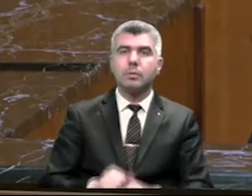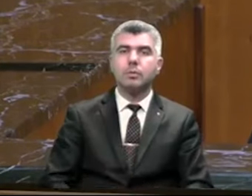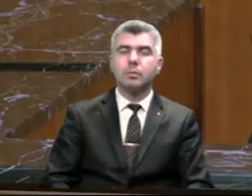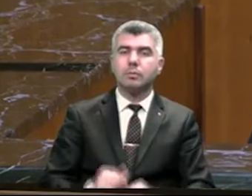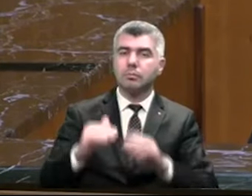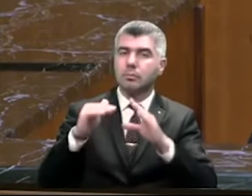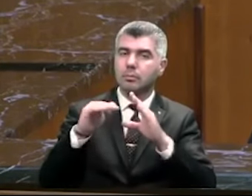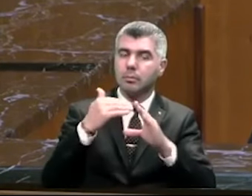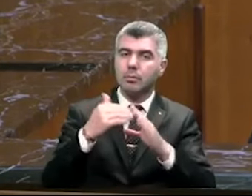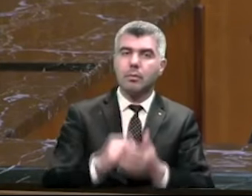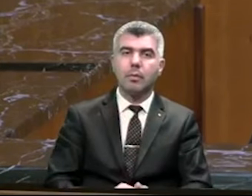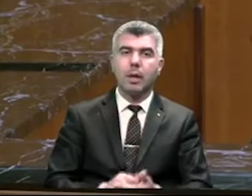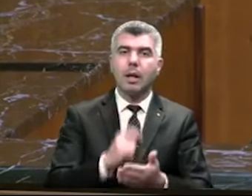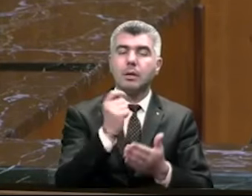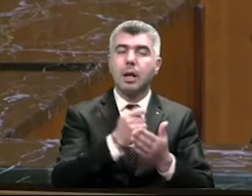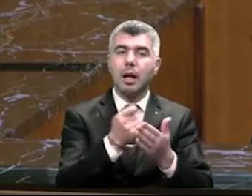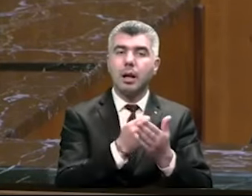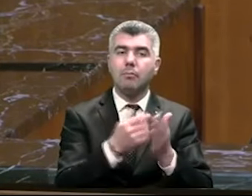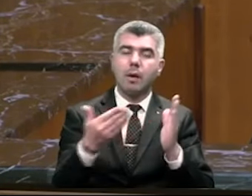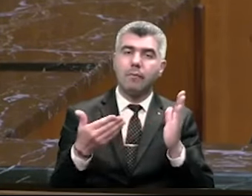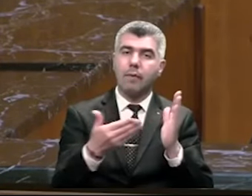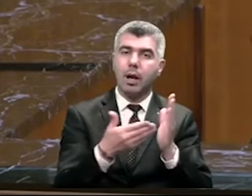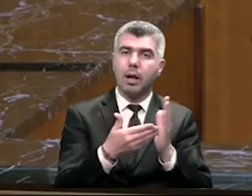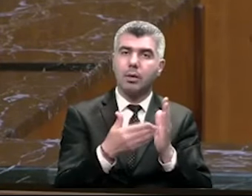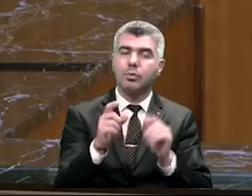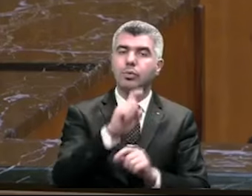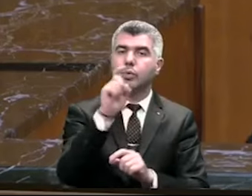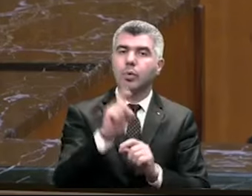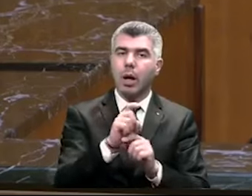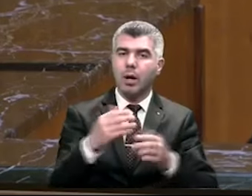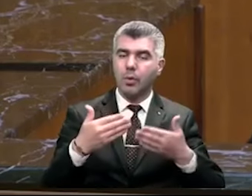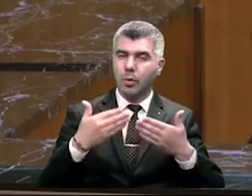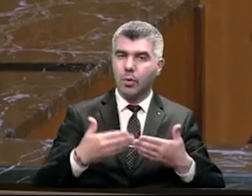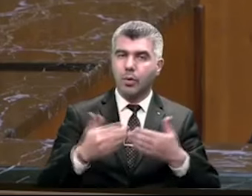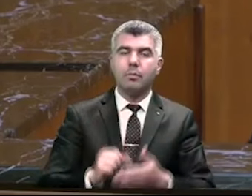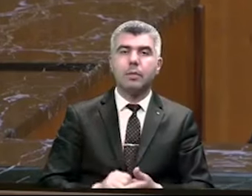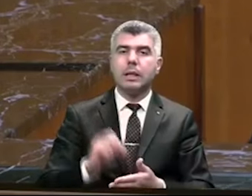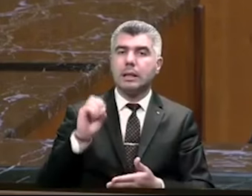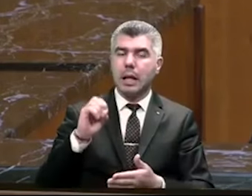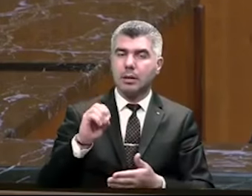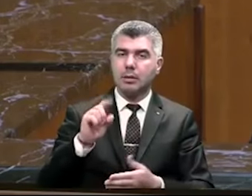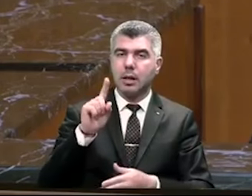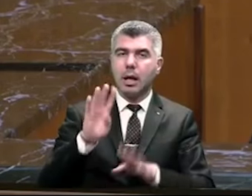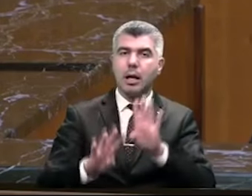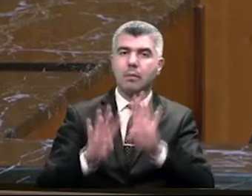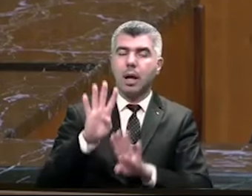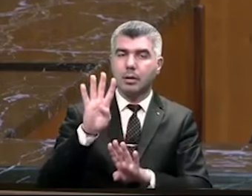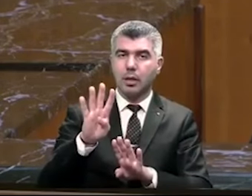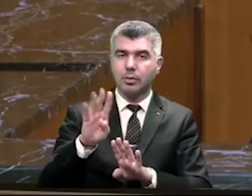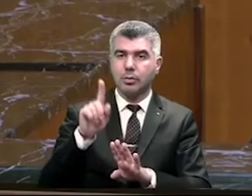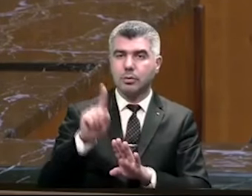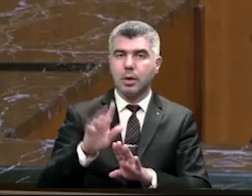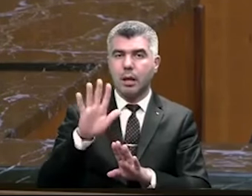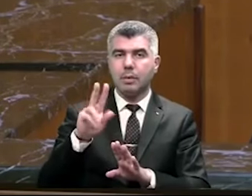توصلت الرئاسه بطلب لتناول الكلمه في نهايه جلسه الاسئله الشفهيه ليوم الثلاثاء 14 ماي